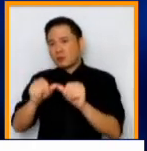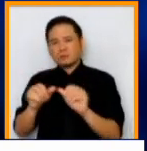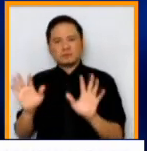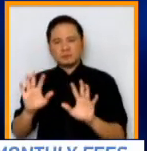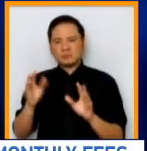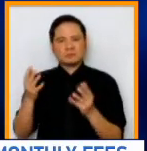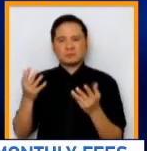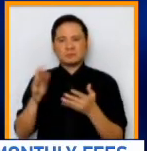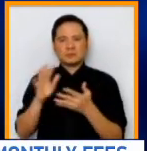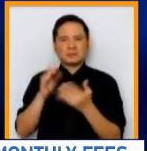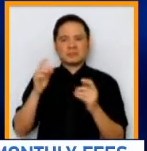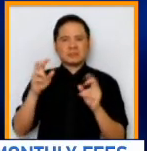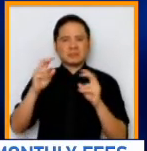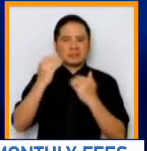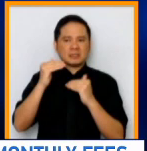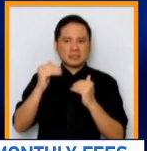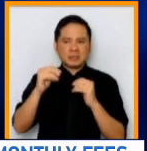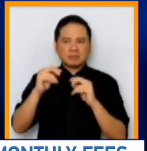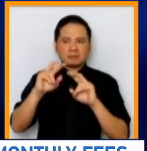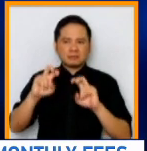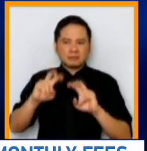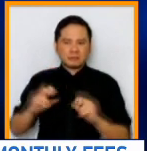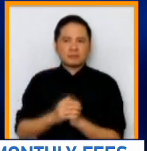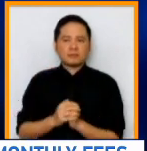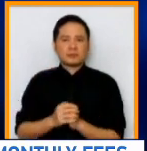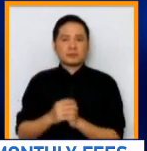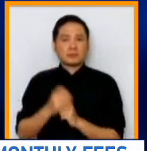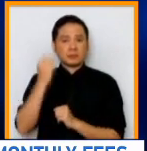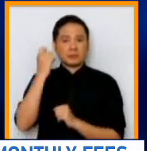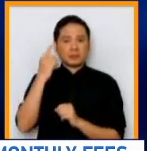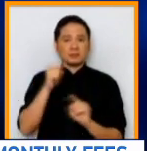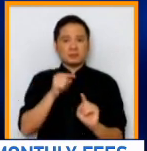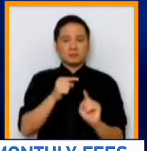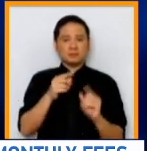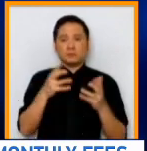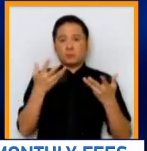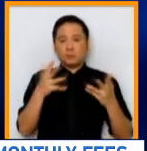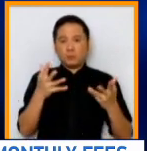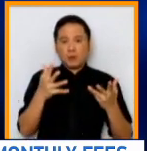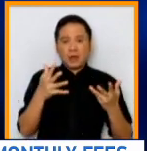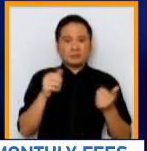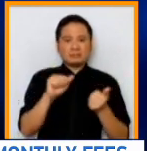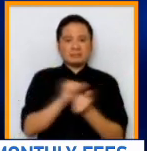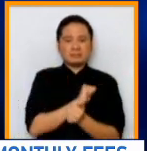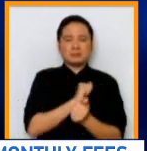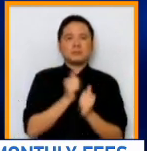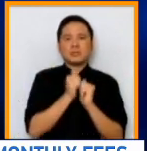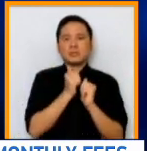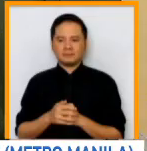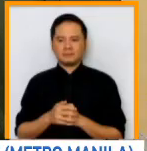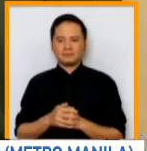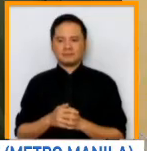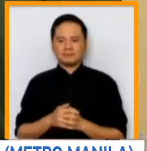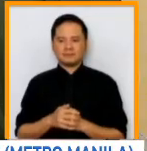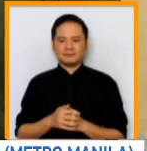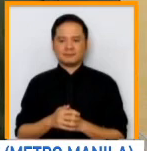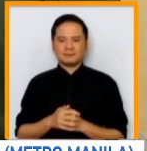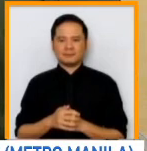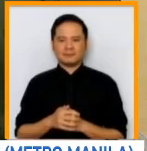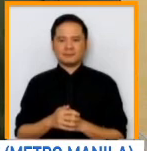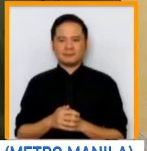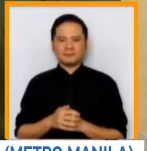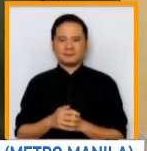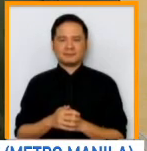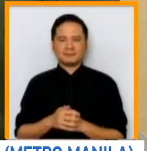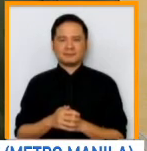limitadong supply, mas mainam na unahin muna ang mga wala pang bakuna kaysa ang pagbibigay ng booster shots. Isa